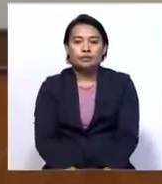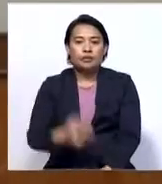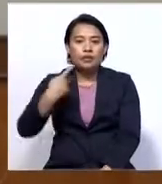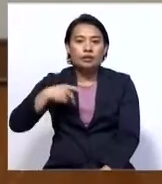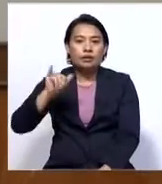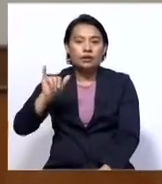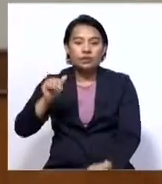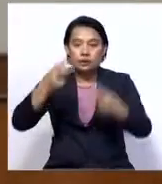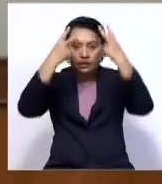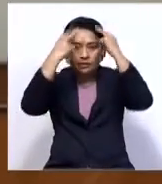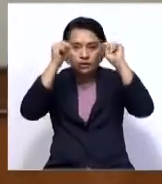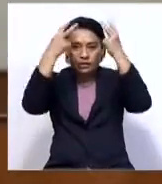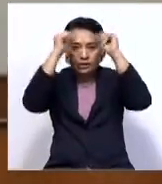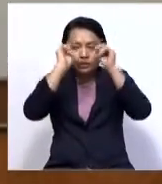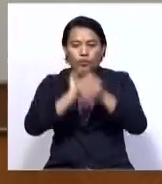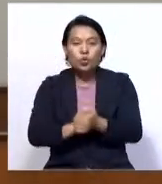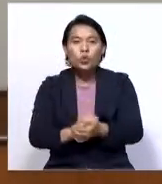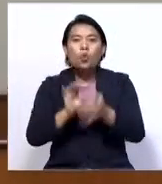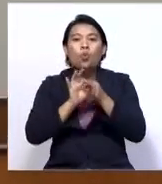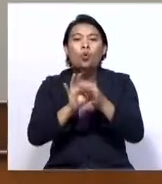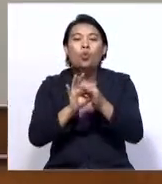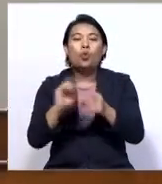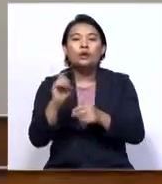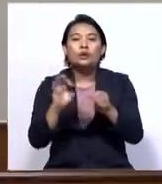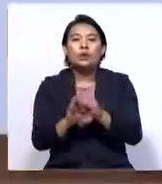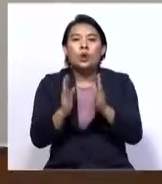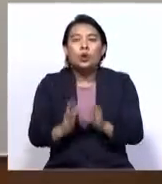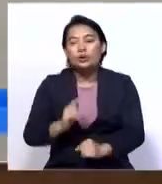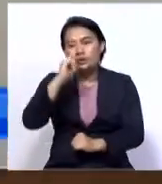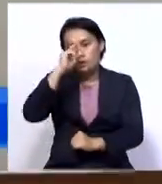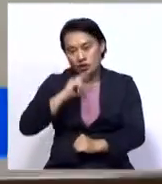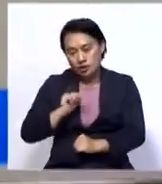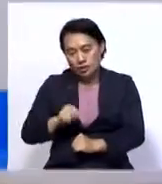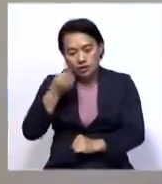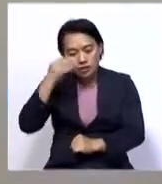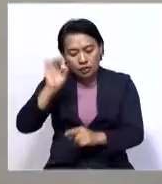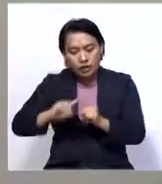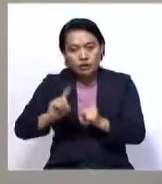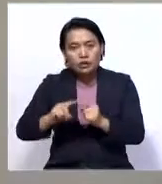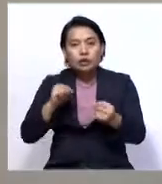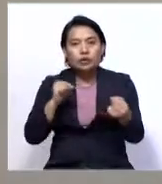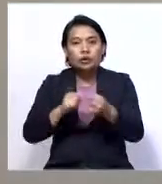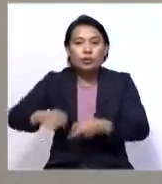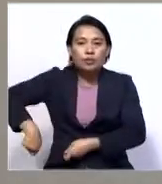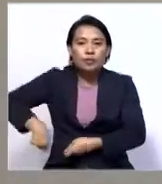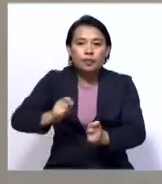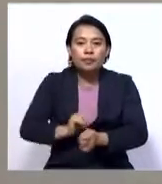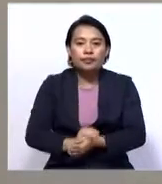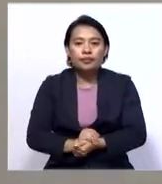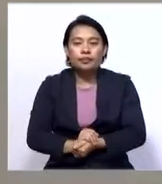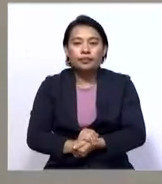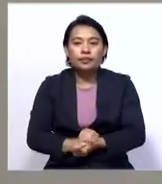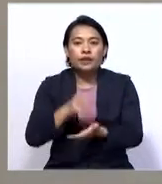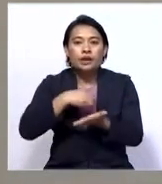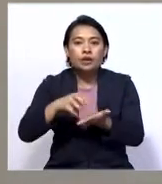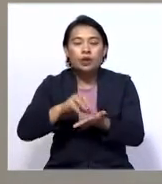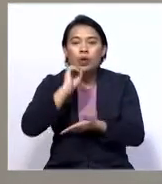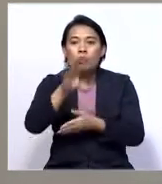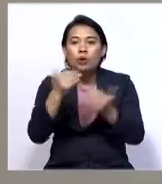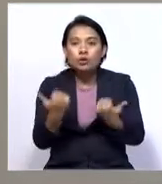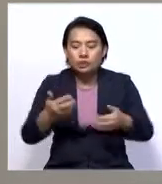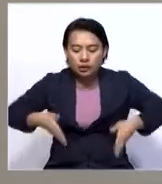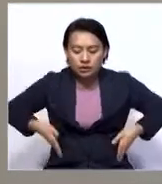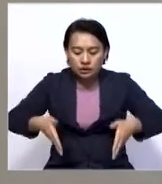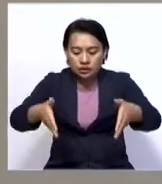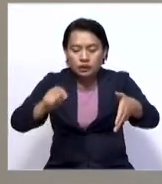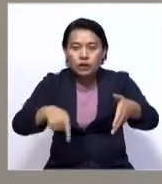พลเอกประยุทธ์จันทร์โอชานายกรัฐมนตรีห่วงใยการเดินทางของพี่น้องประชาชนนะคะในช่วงของเทศกาลสงกรานต์โดยได้รับรายงานว่าในขณะนี้ถนนหล